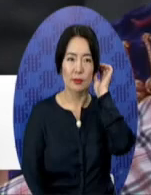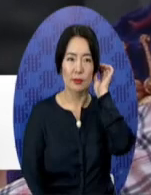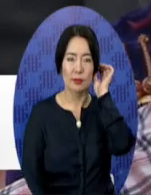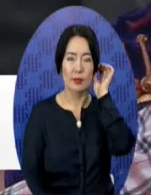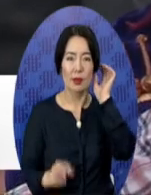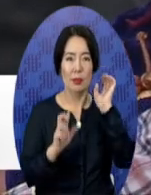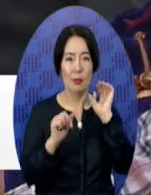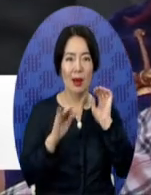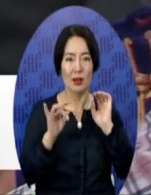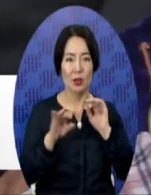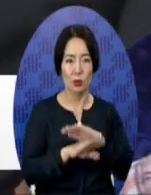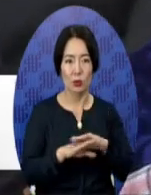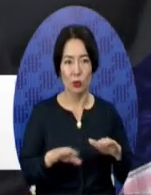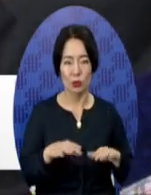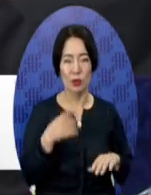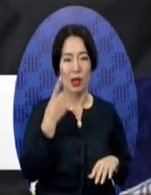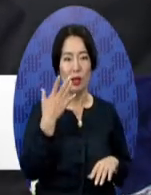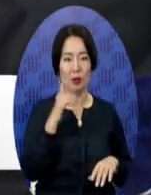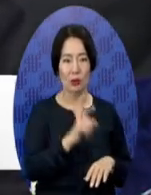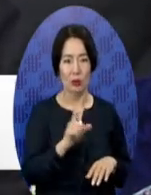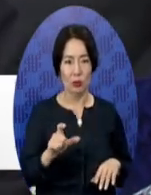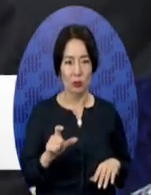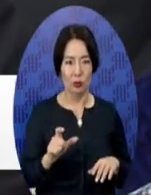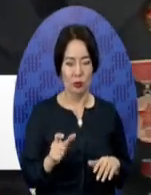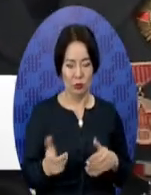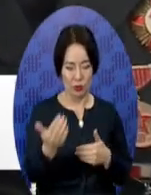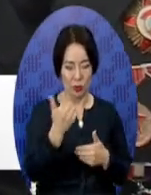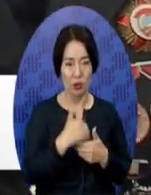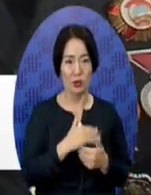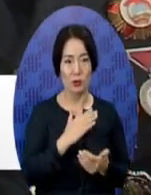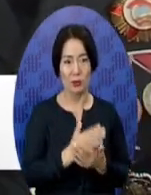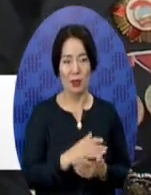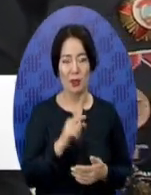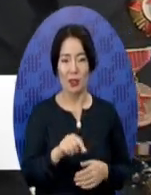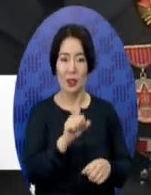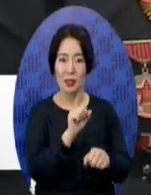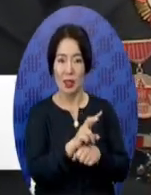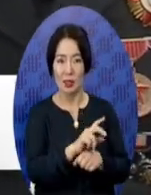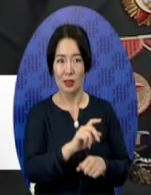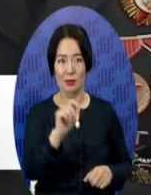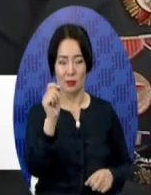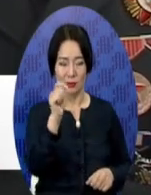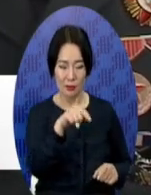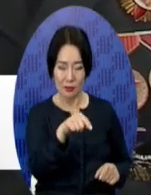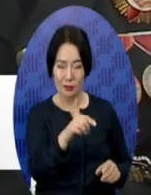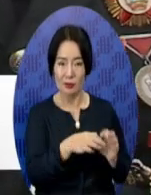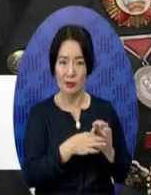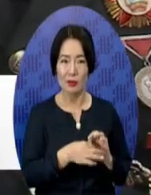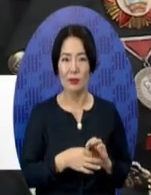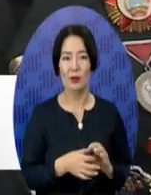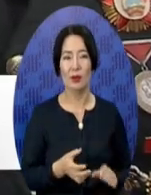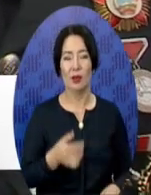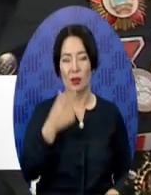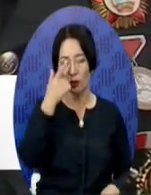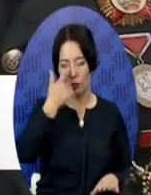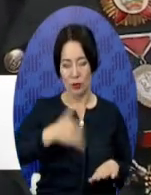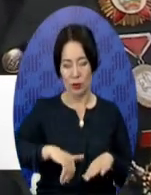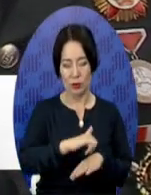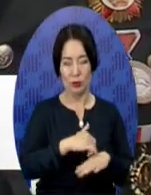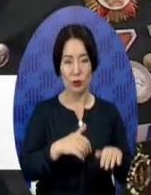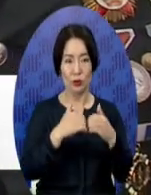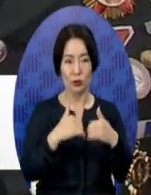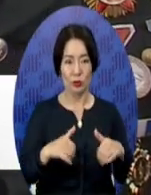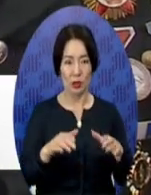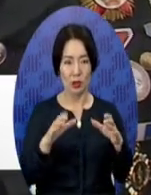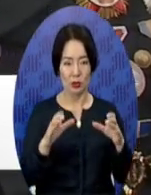гэдэг баатруудын хүүхдүүд 15 оны бүрэлдэхүүндээ ирсэн гэдээ оролцож байна. Энэ ялалтын ойг ер нь энэ одоо Монгол улсын тусгаар